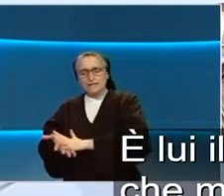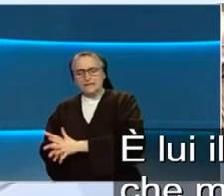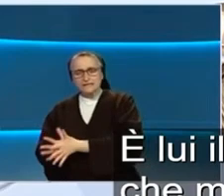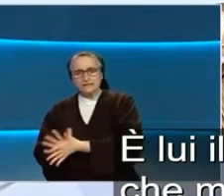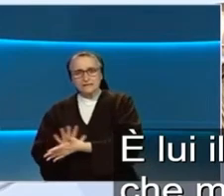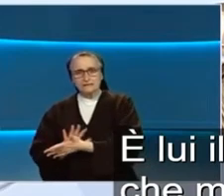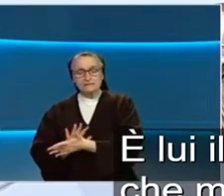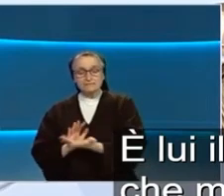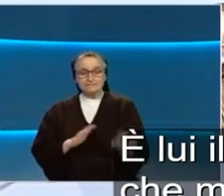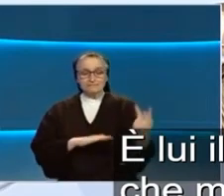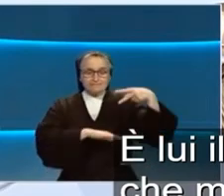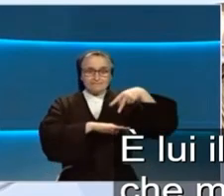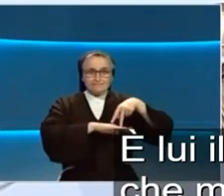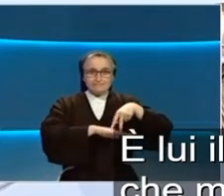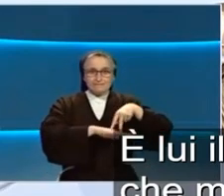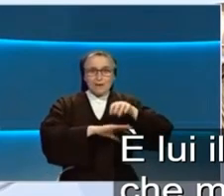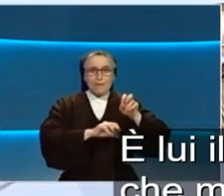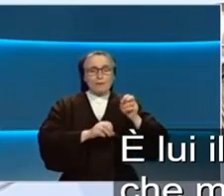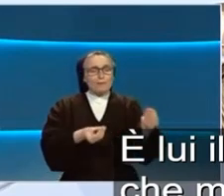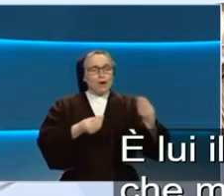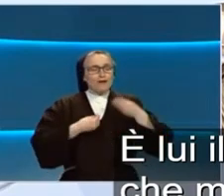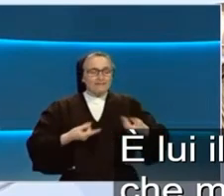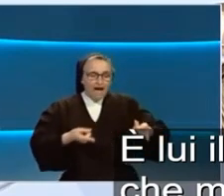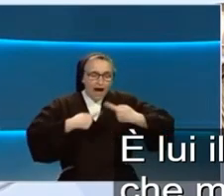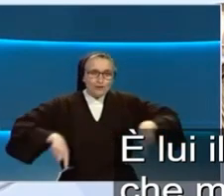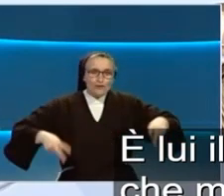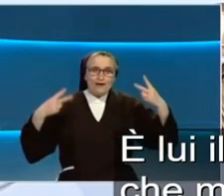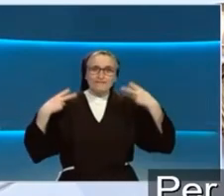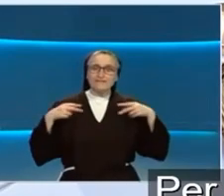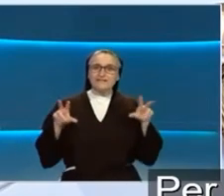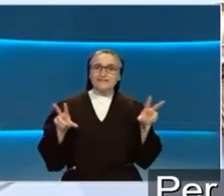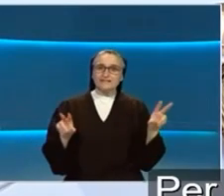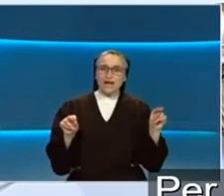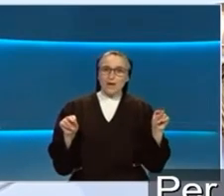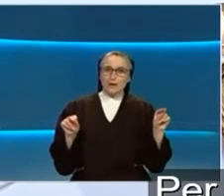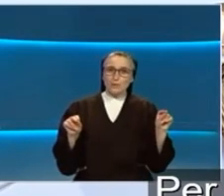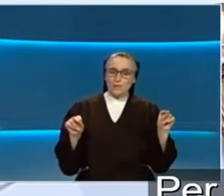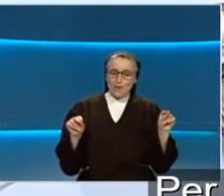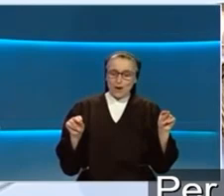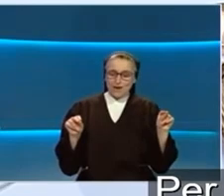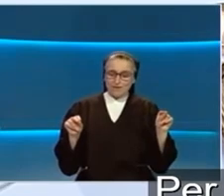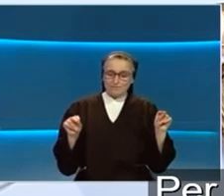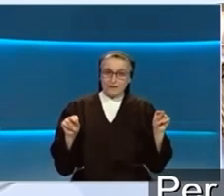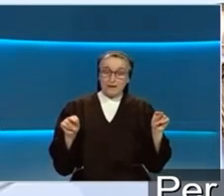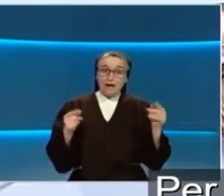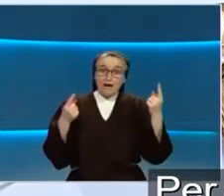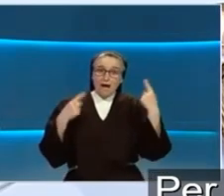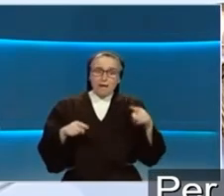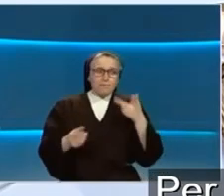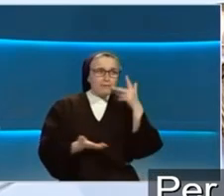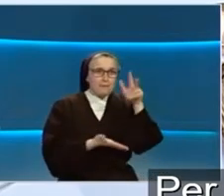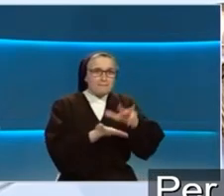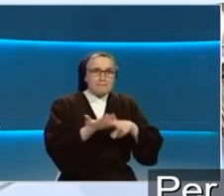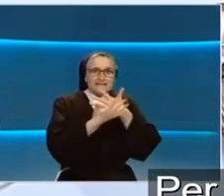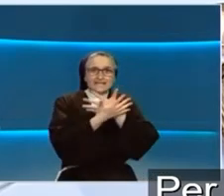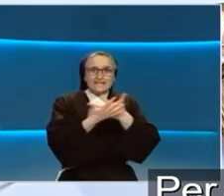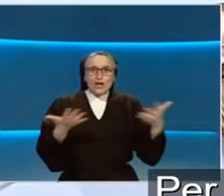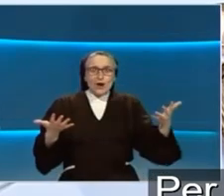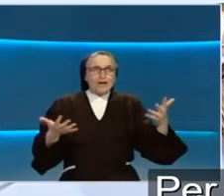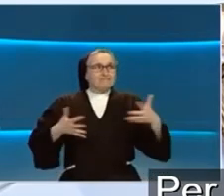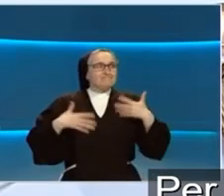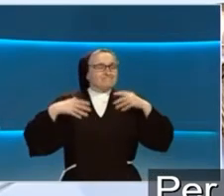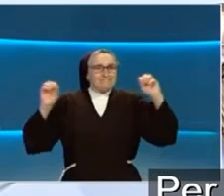reparavit. Qua propter profusis pascalibus gaudis, totus in